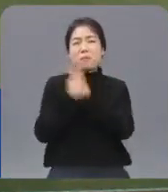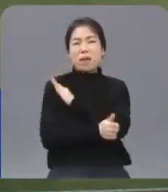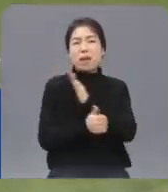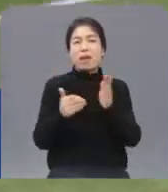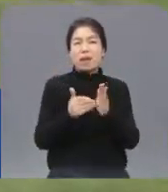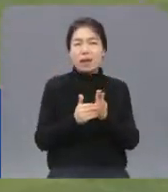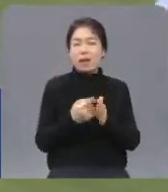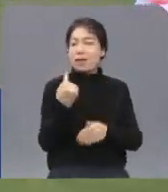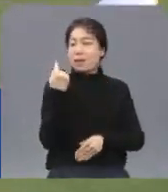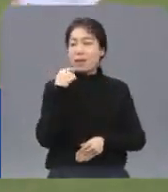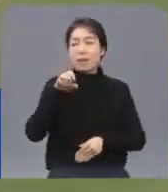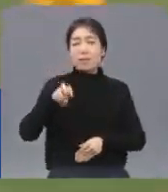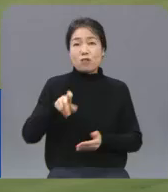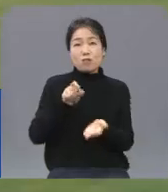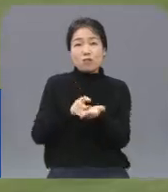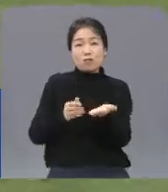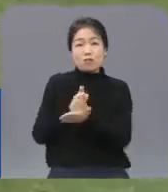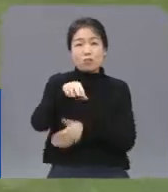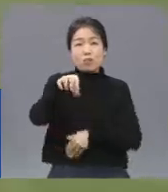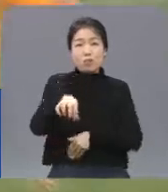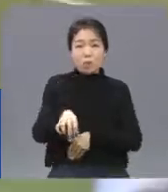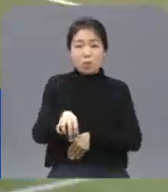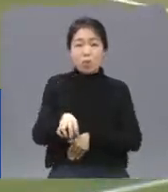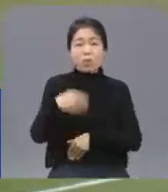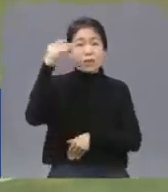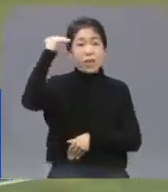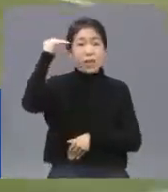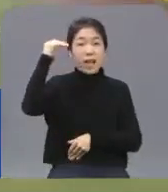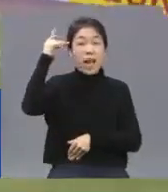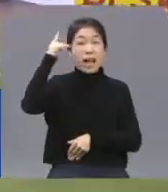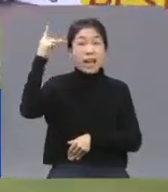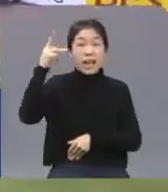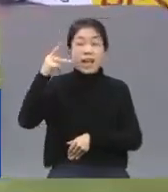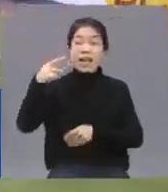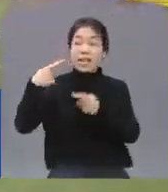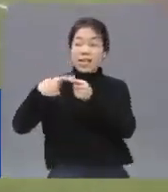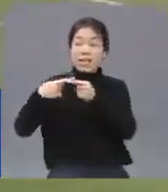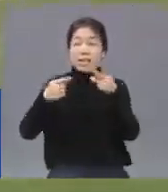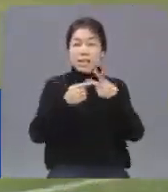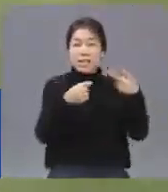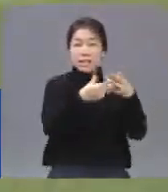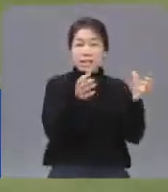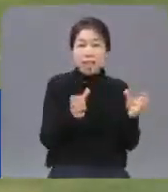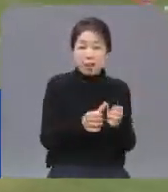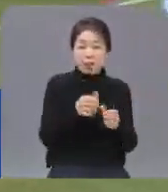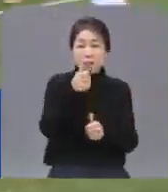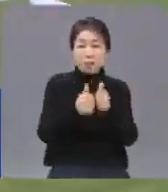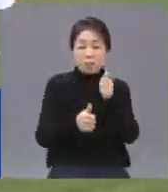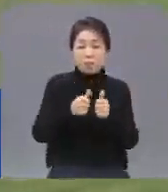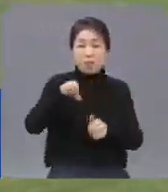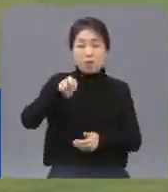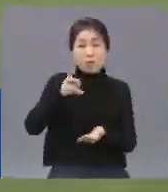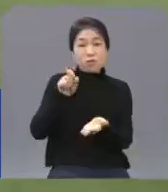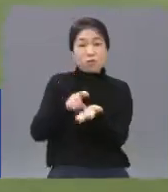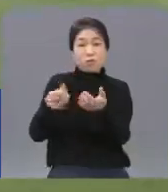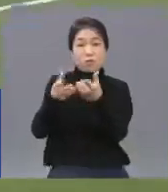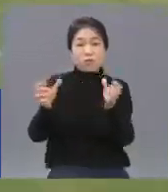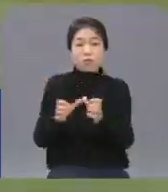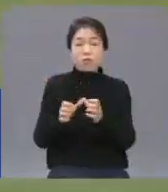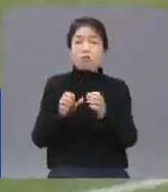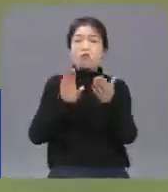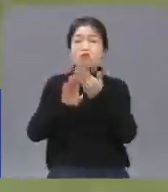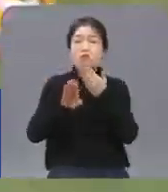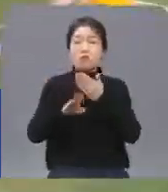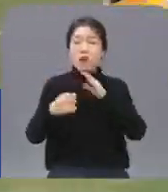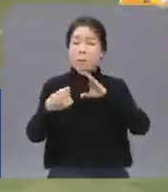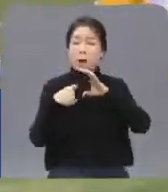어제 광주 축구 전용구장에서 k리그1 2라운드 홈 개막전을 치른 광주fc는 후반전에 두 골을